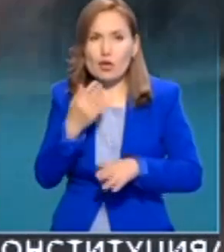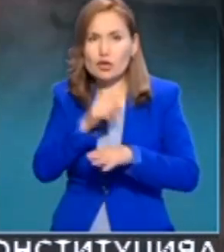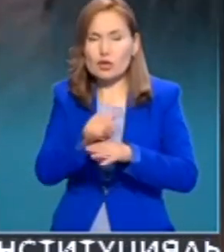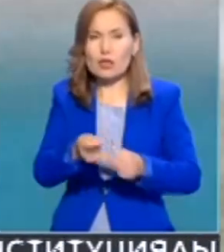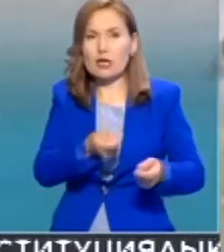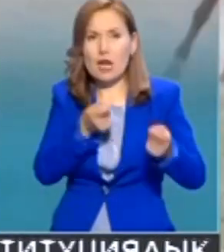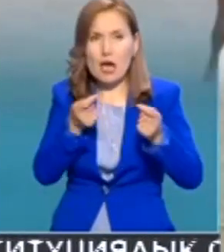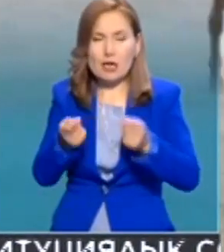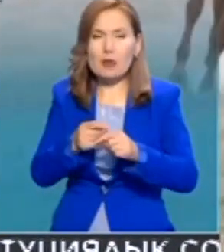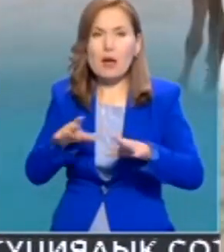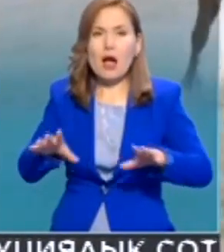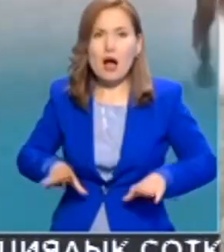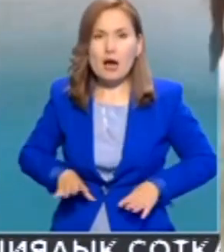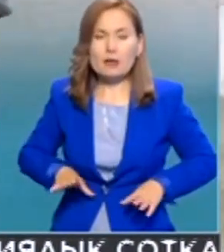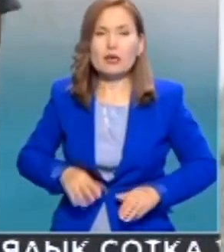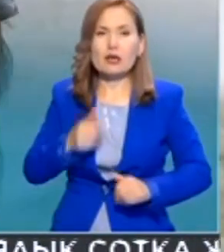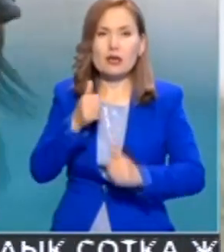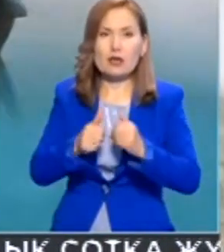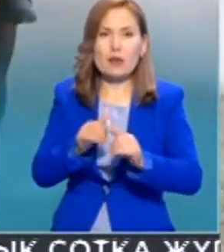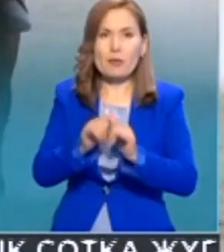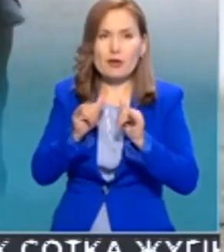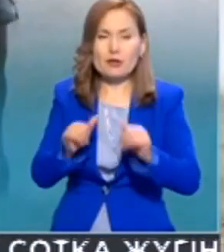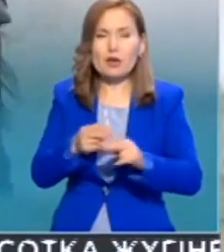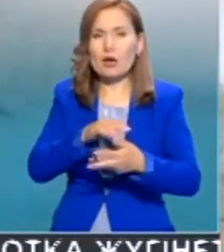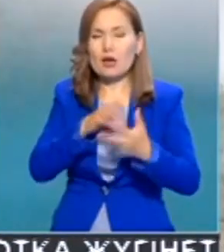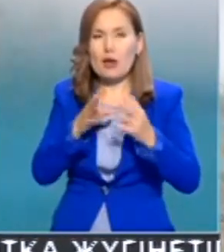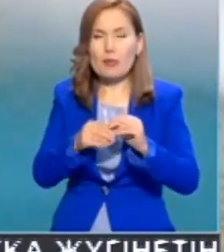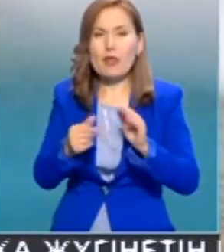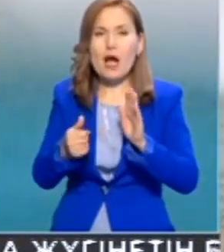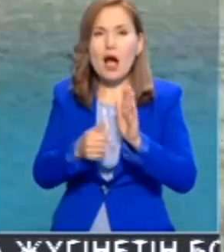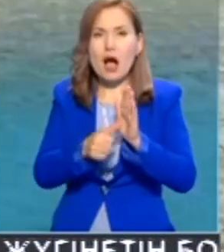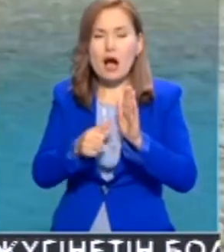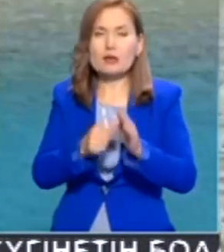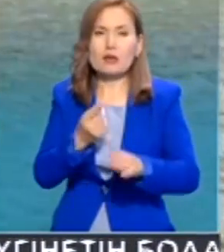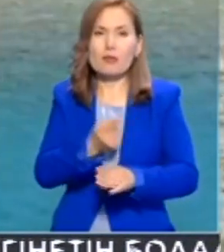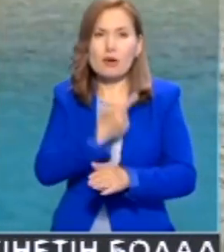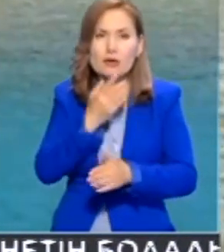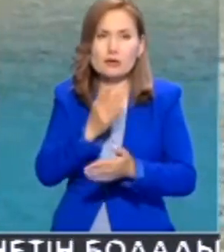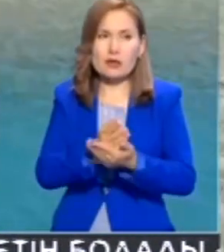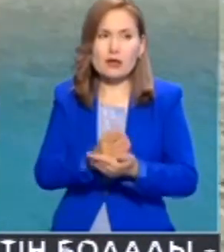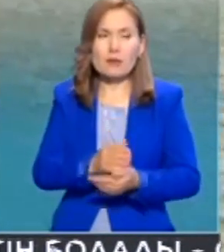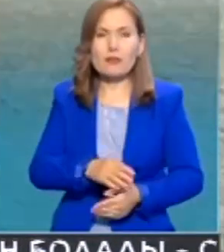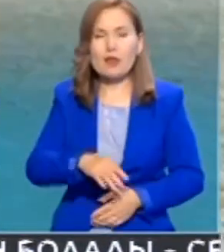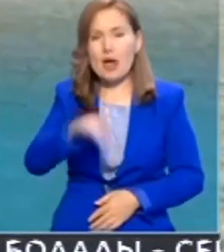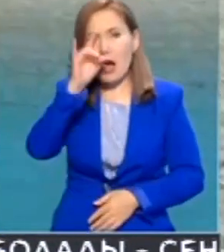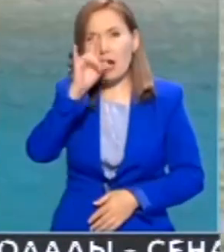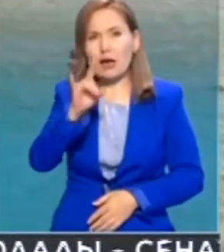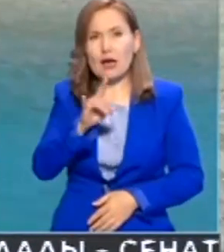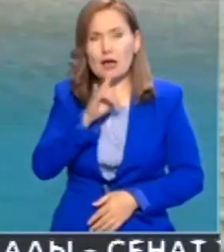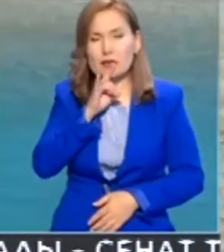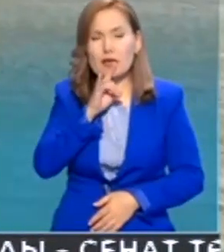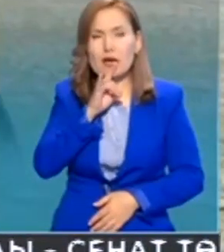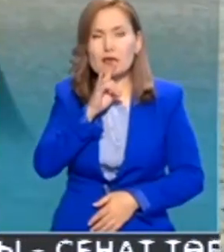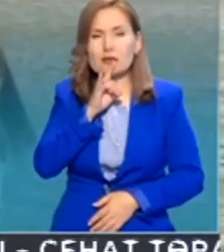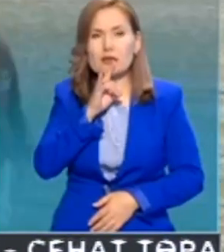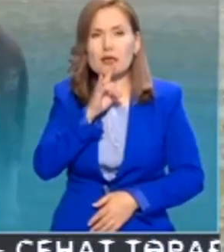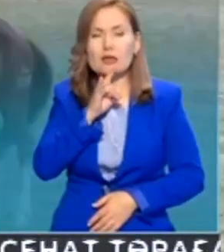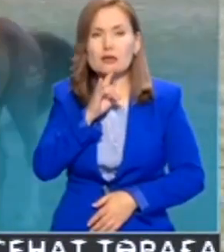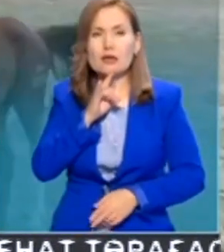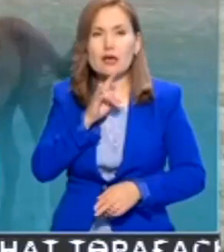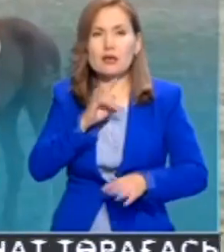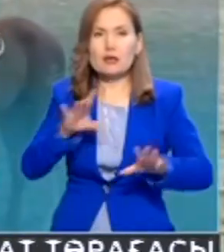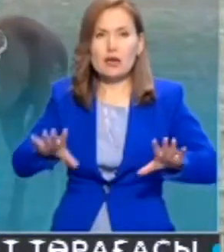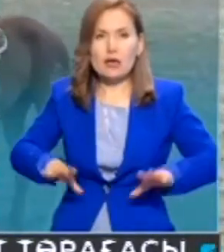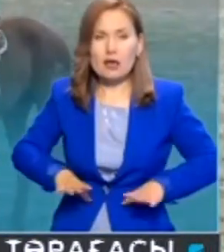келеді. Қазір облыс құрамасында тек осы ауданның өзінен 6 көкпаршы бар. Қазақшылдығы мықты, әйтеуір өзінің ұлтын сүйген азаматтардың